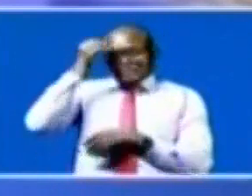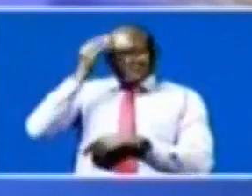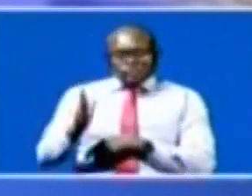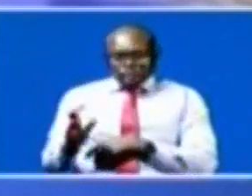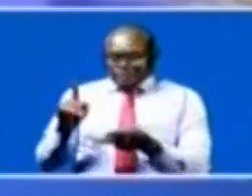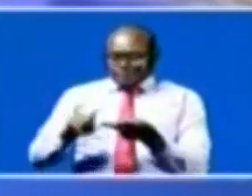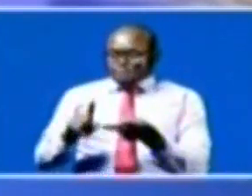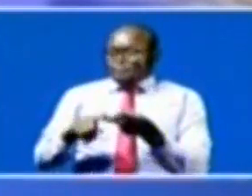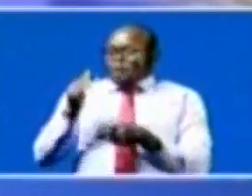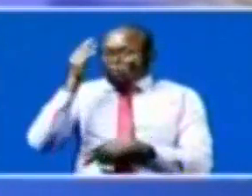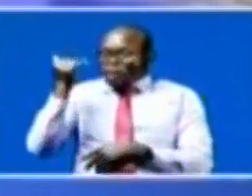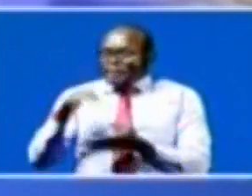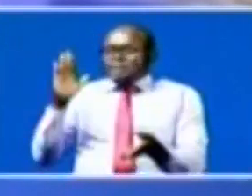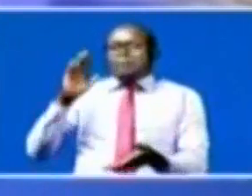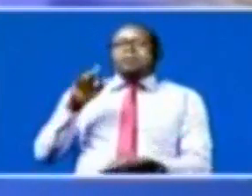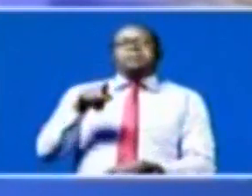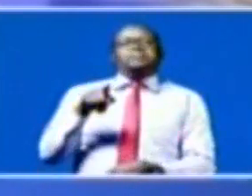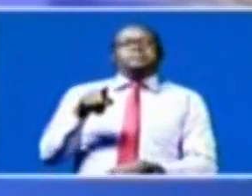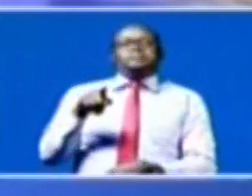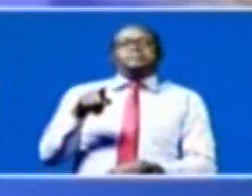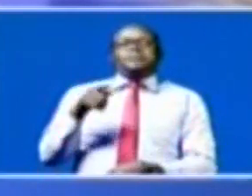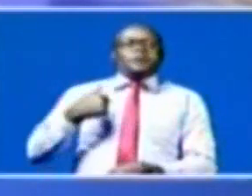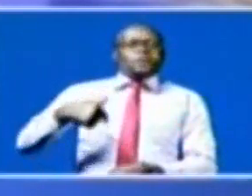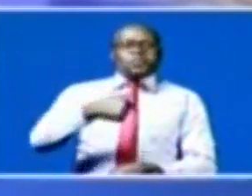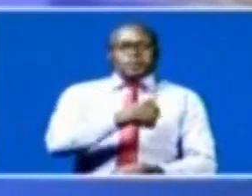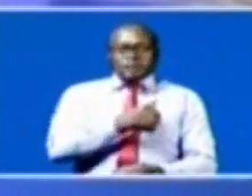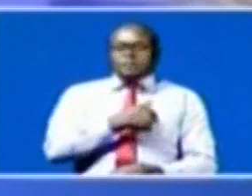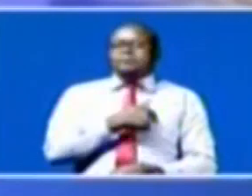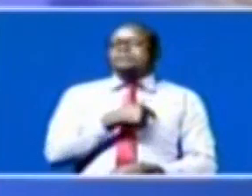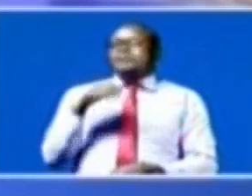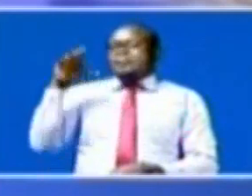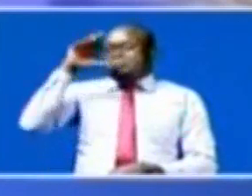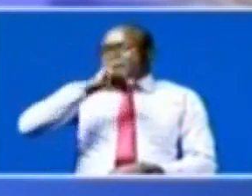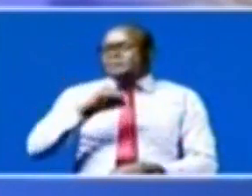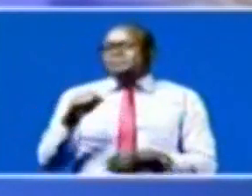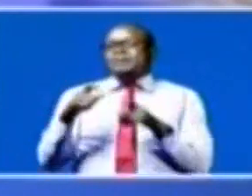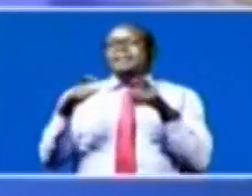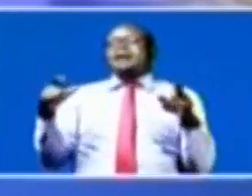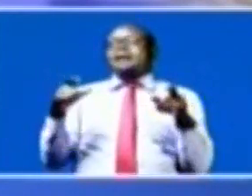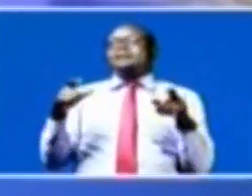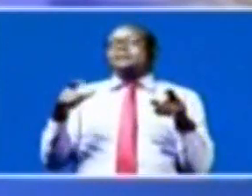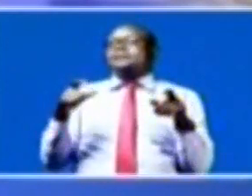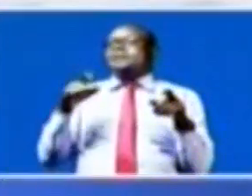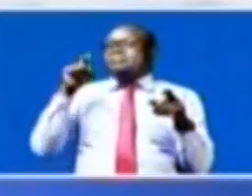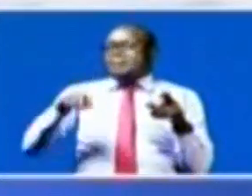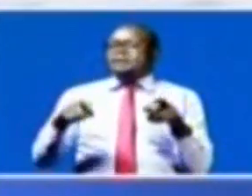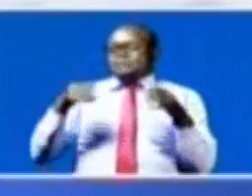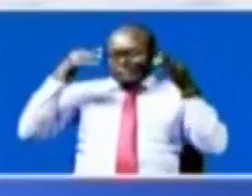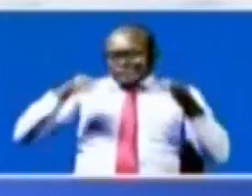labda ndiyo sababu baadhi ya yahe kama sisi tuliokosa kutumia ilibidi tujiandikie